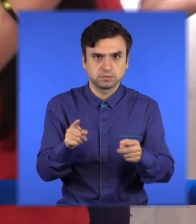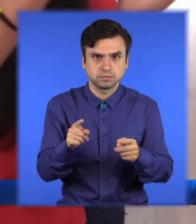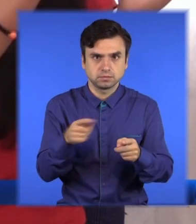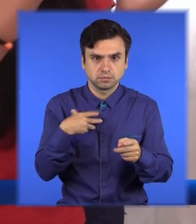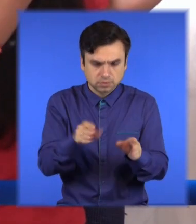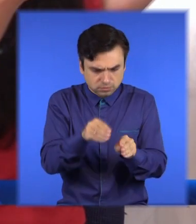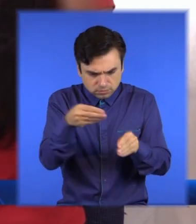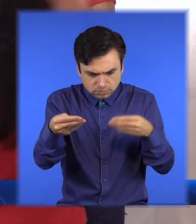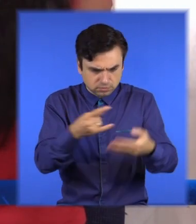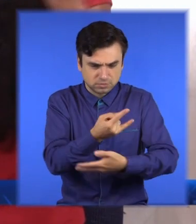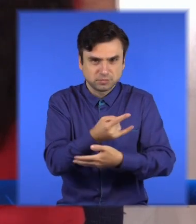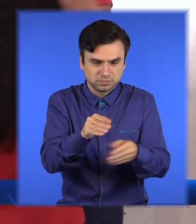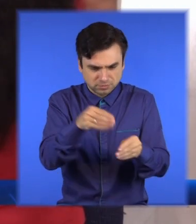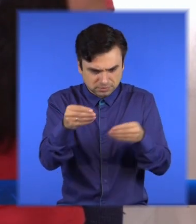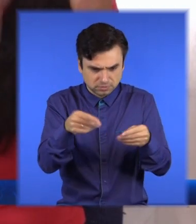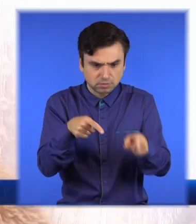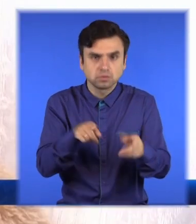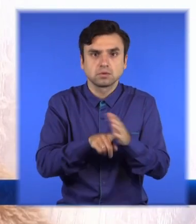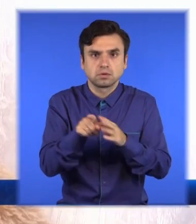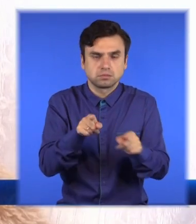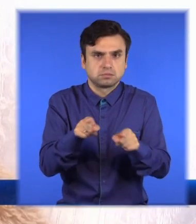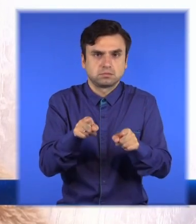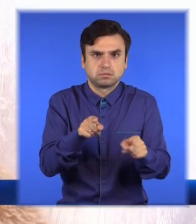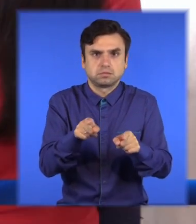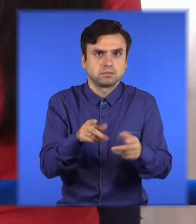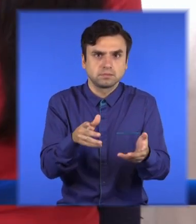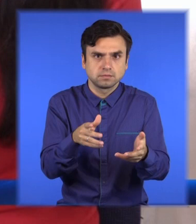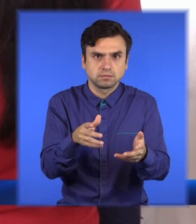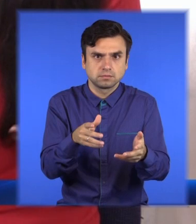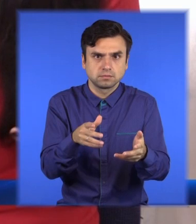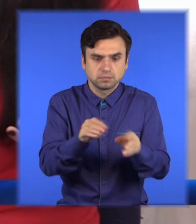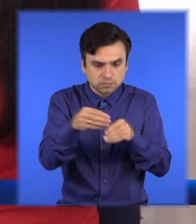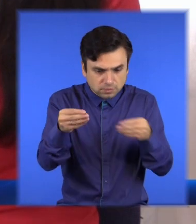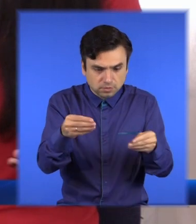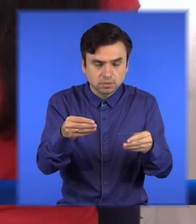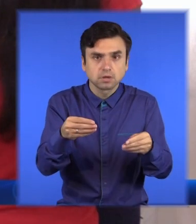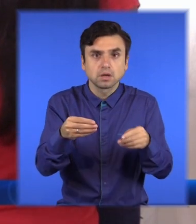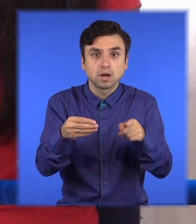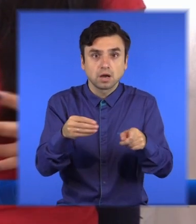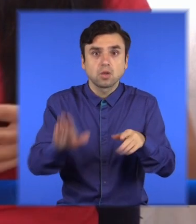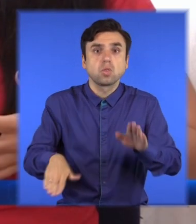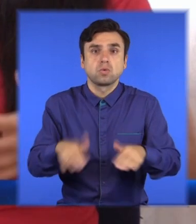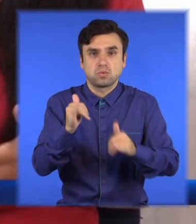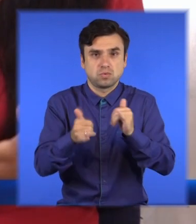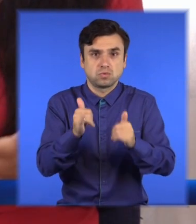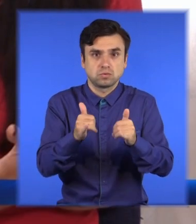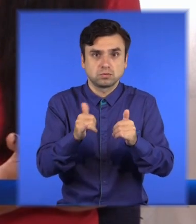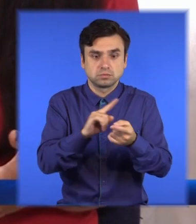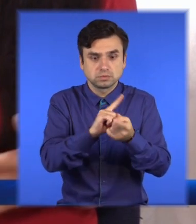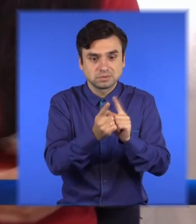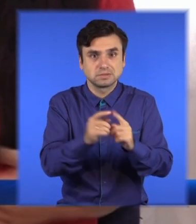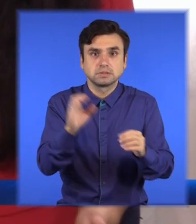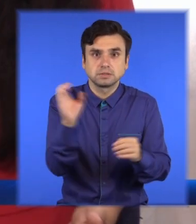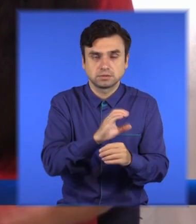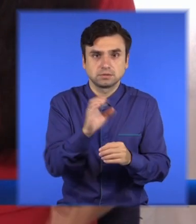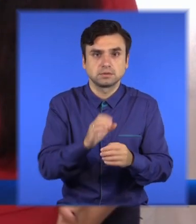ну, он не просто что косоглазие, а у него, ну, он как начал дергаться. Я раскрываю пеленочку, думаю, что-то не то. Я смотрю, что он начал дергаться, у него